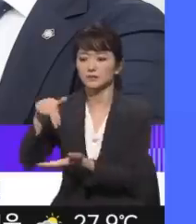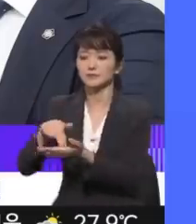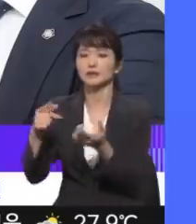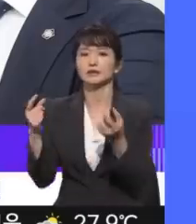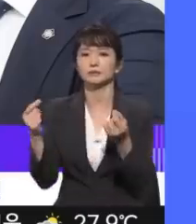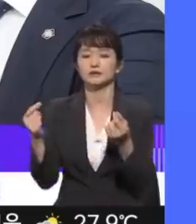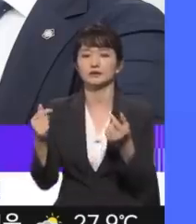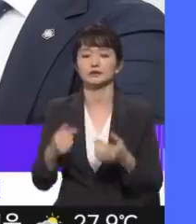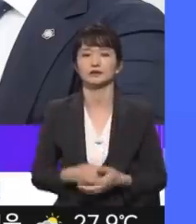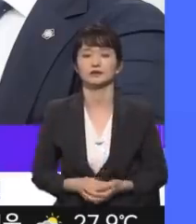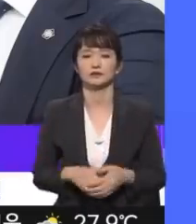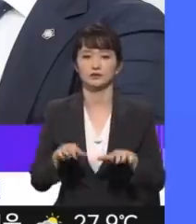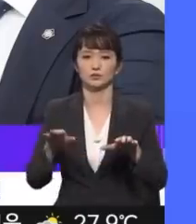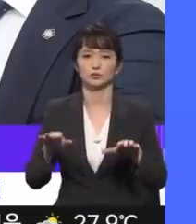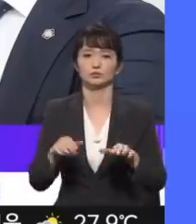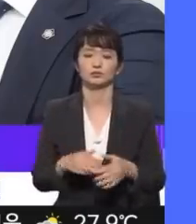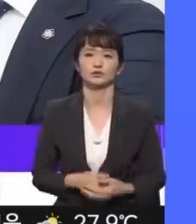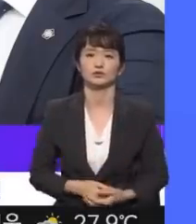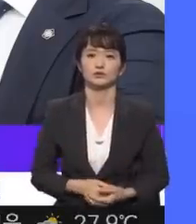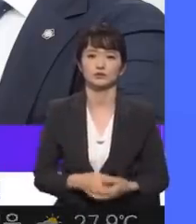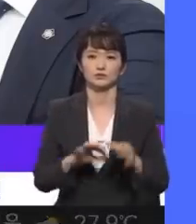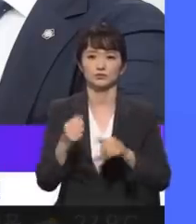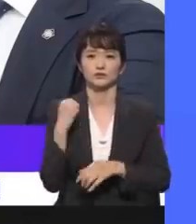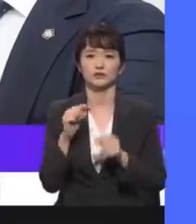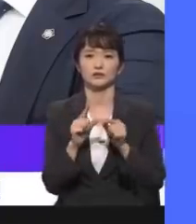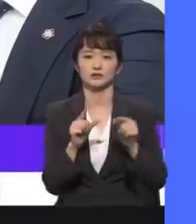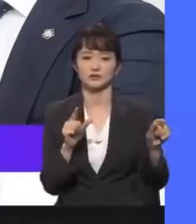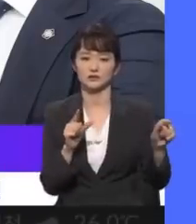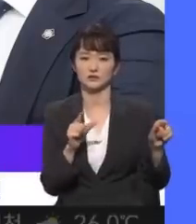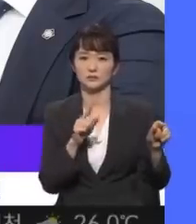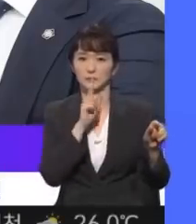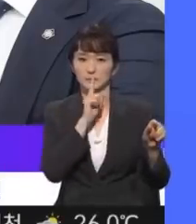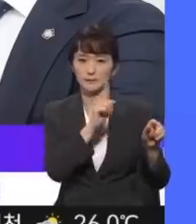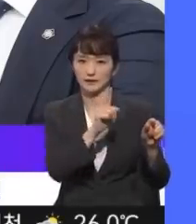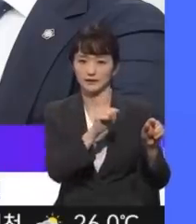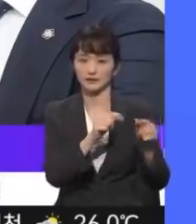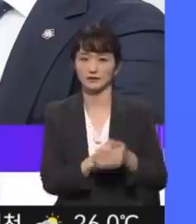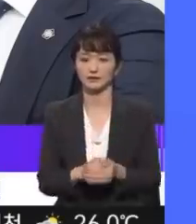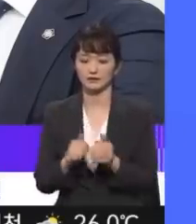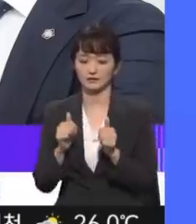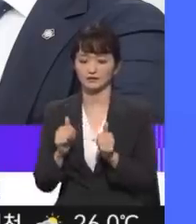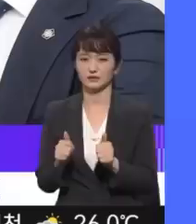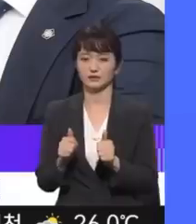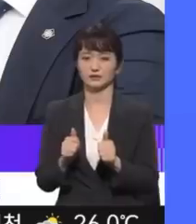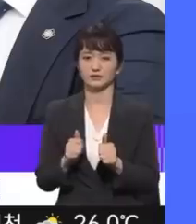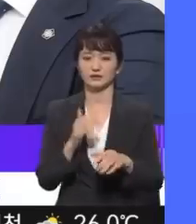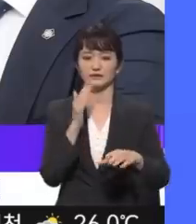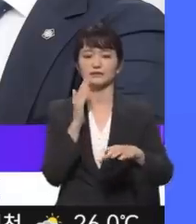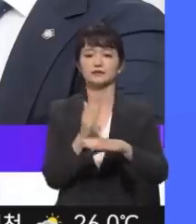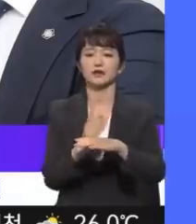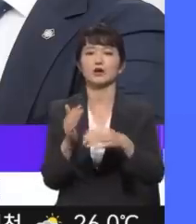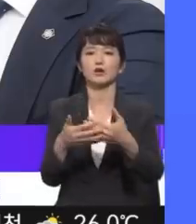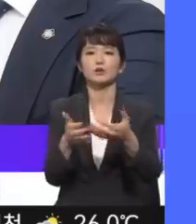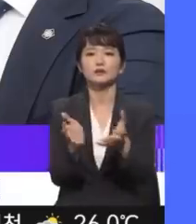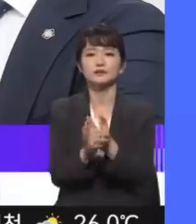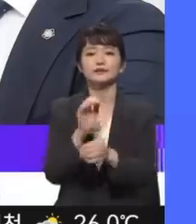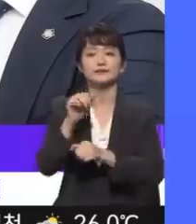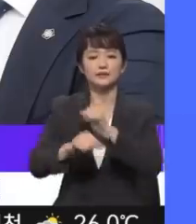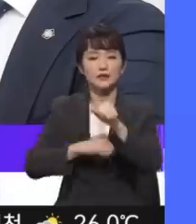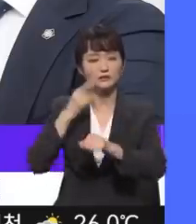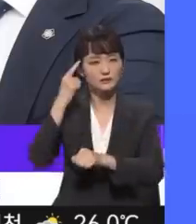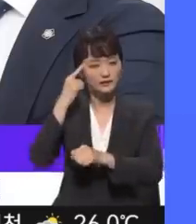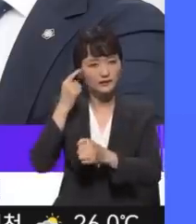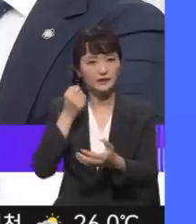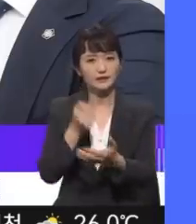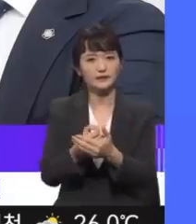그런데 오늘 국민 m 일부에서는 이런 얘길 했습니다 법원이 정당의 자율적인 의사결정을